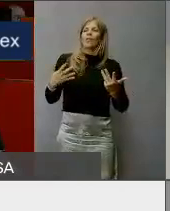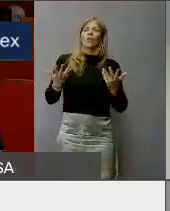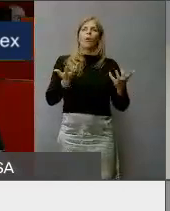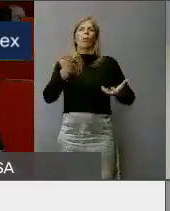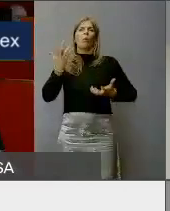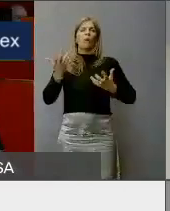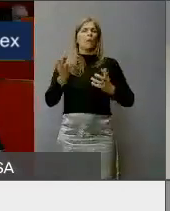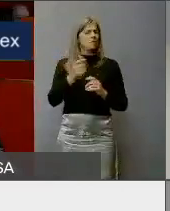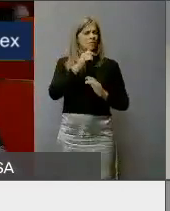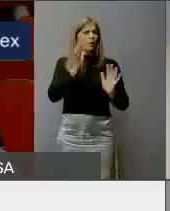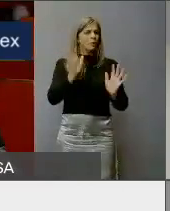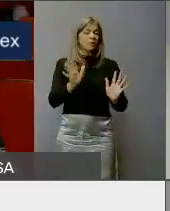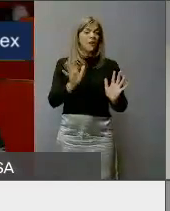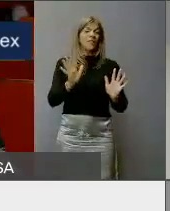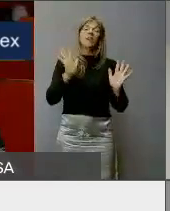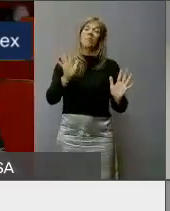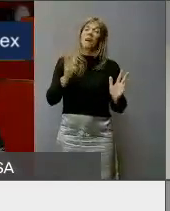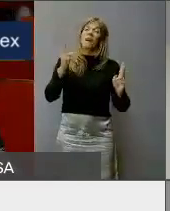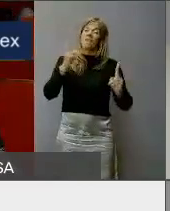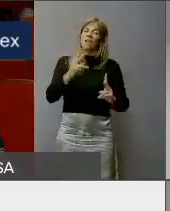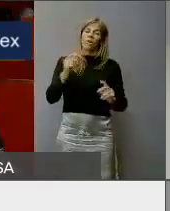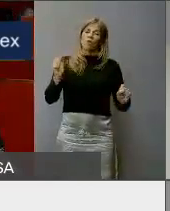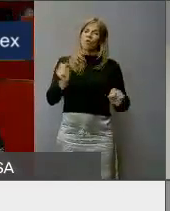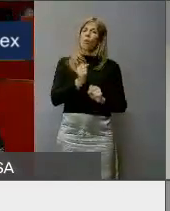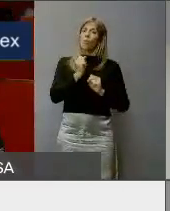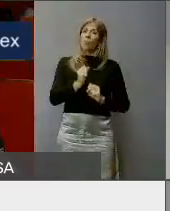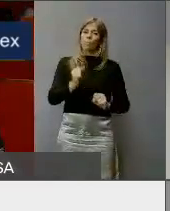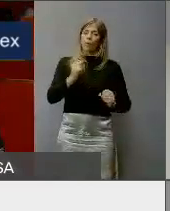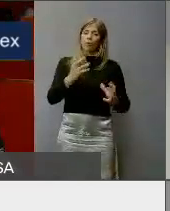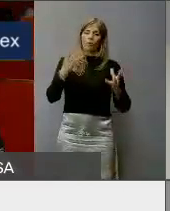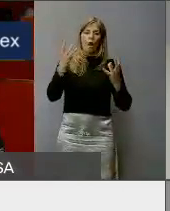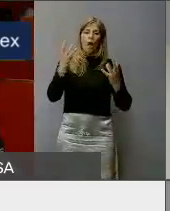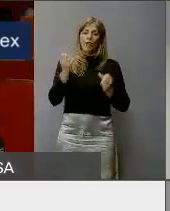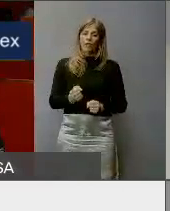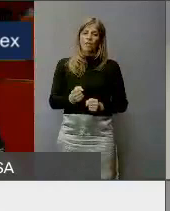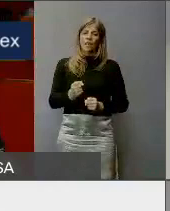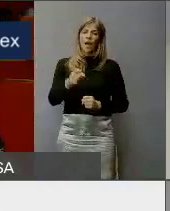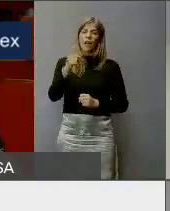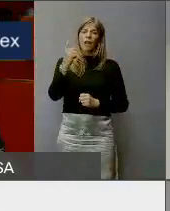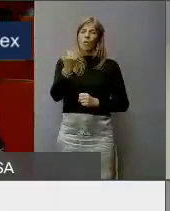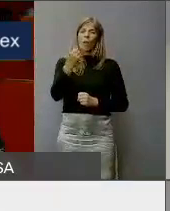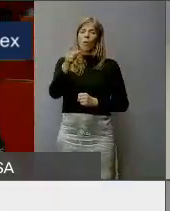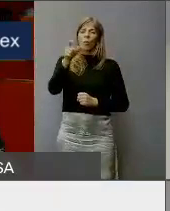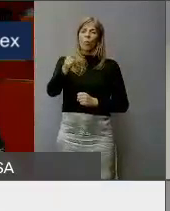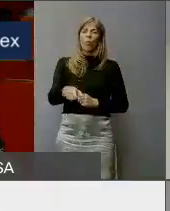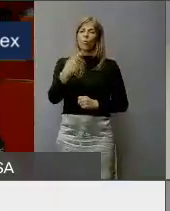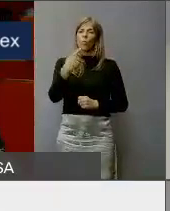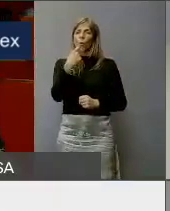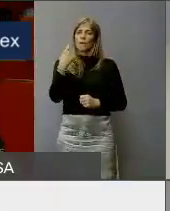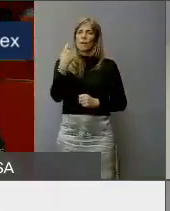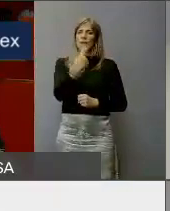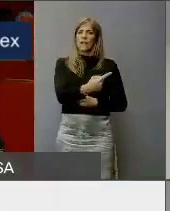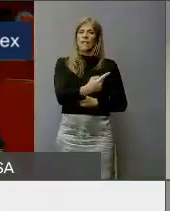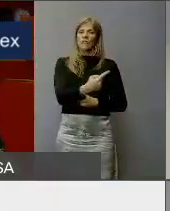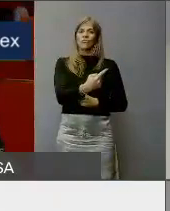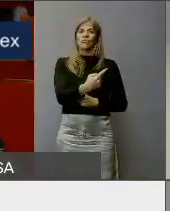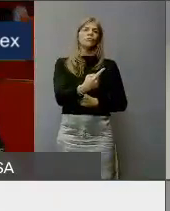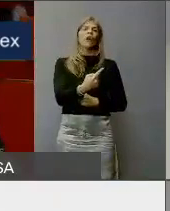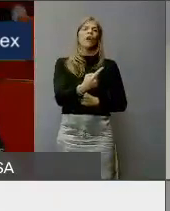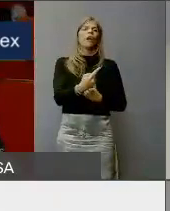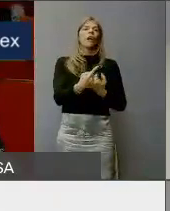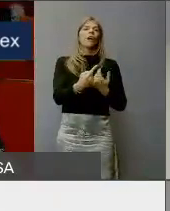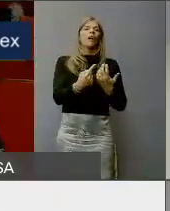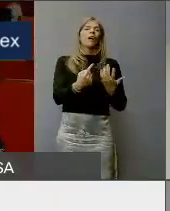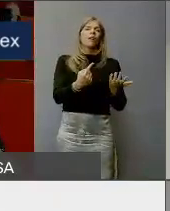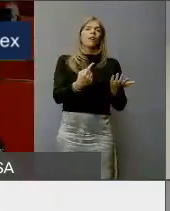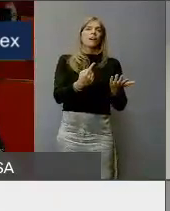è tollerabile non è accettabile il fatto che ti affermino che facciano affermazioni del